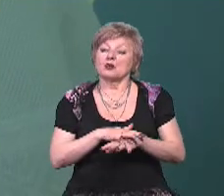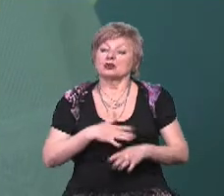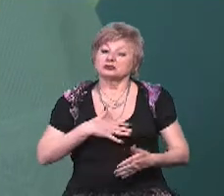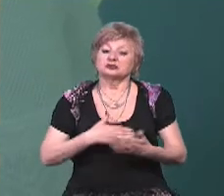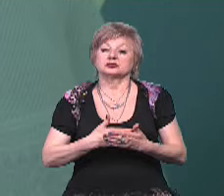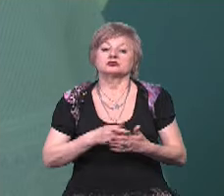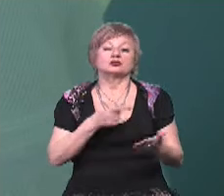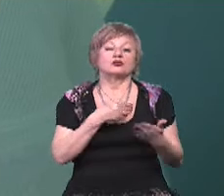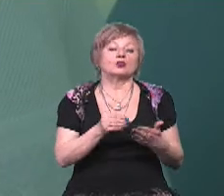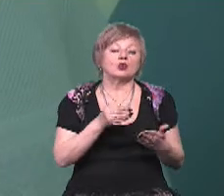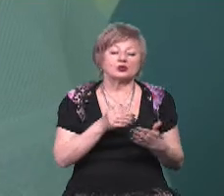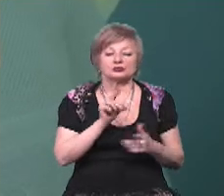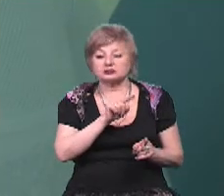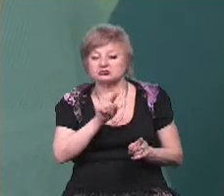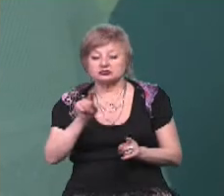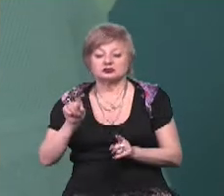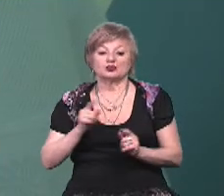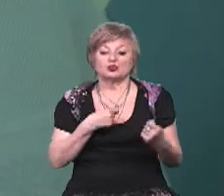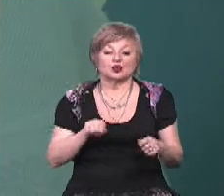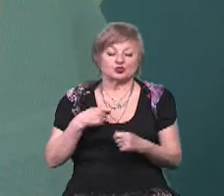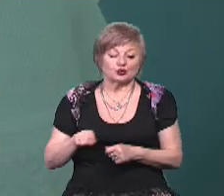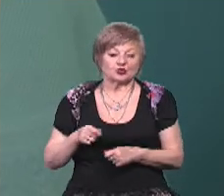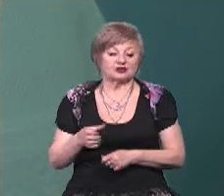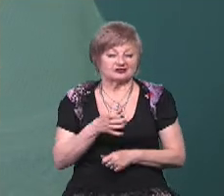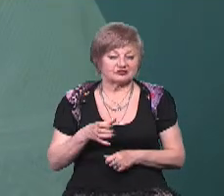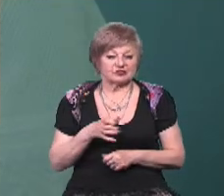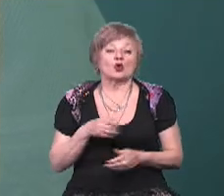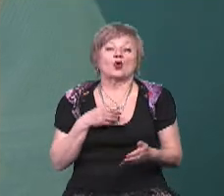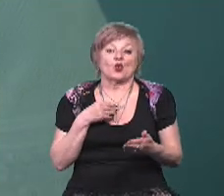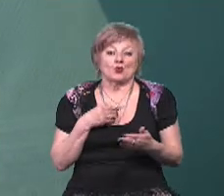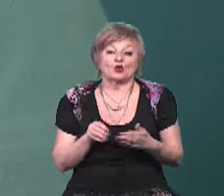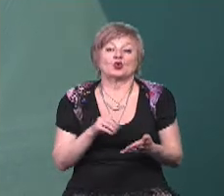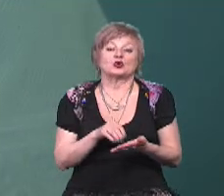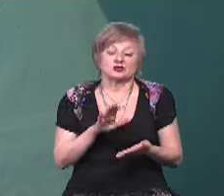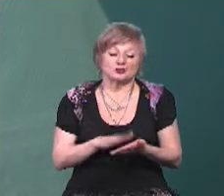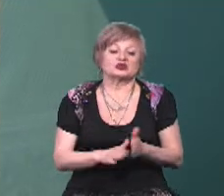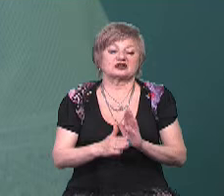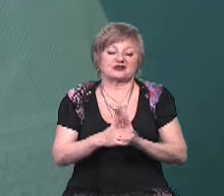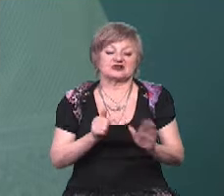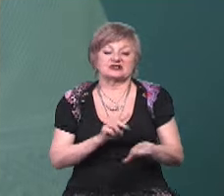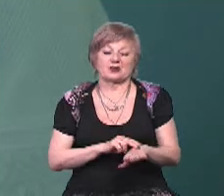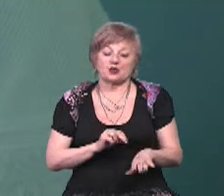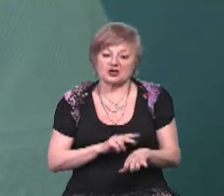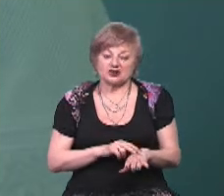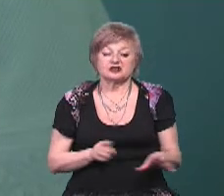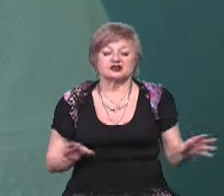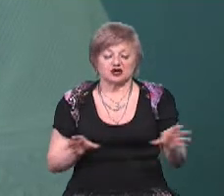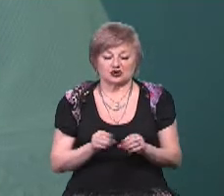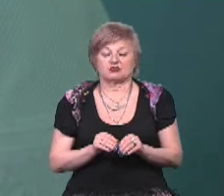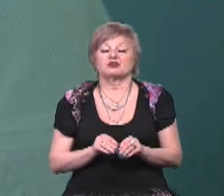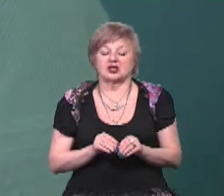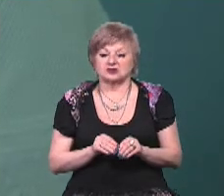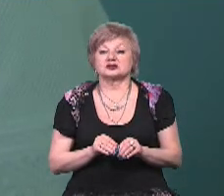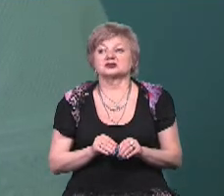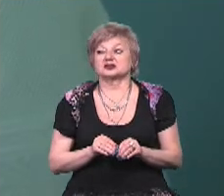вночі купують, знаходять місця, де продаються алкогольні напої, купують, фіксують, визивають поліцію або разом з громадськими формуваннями,